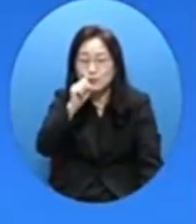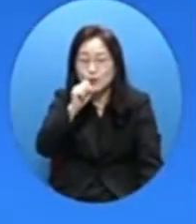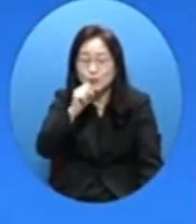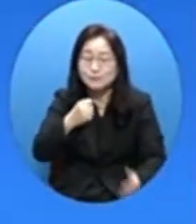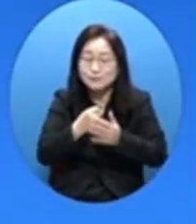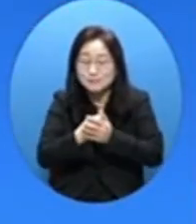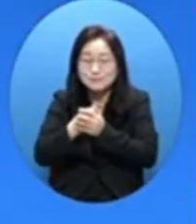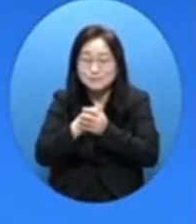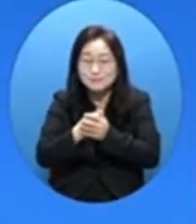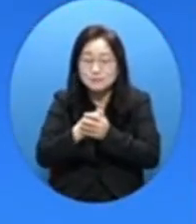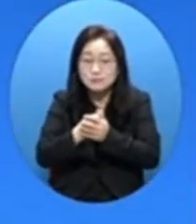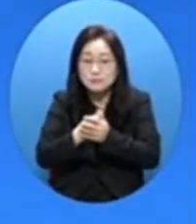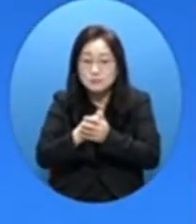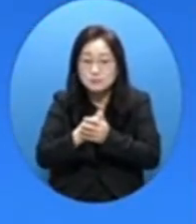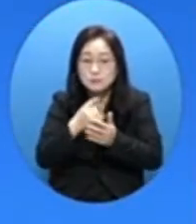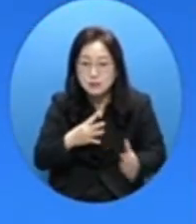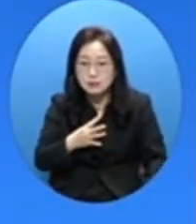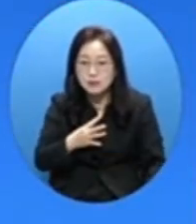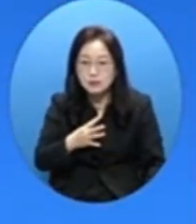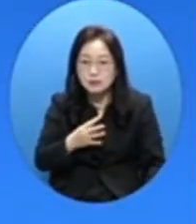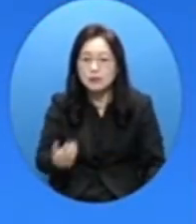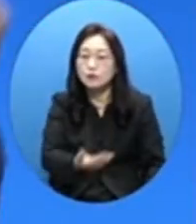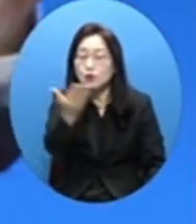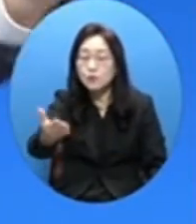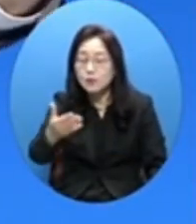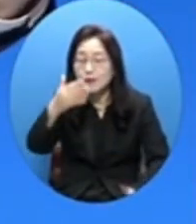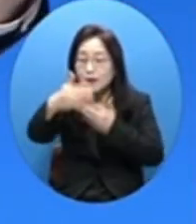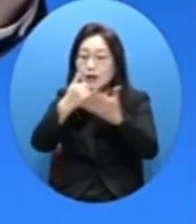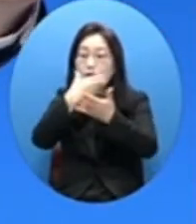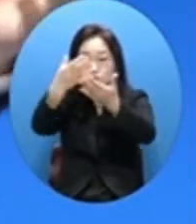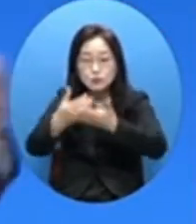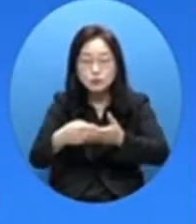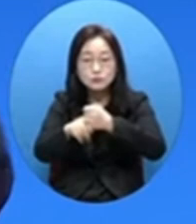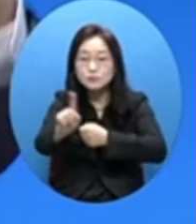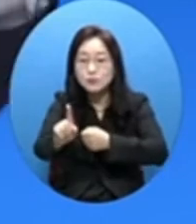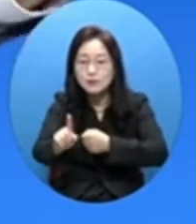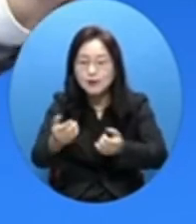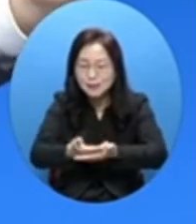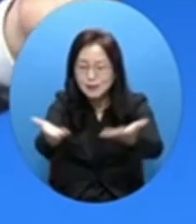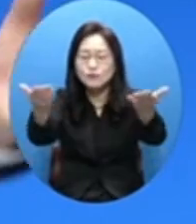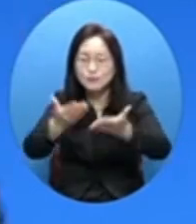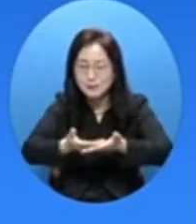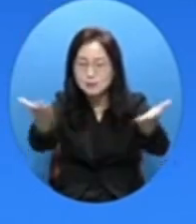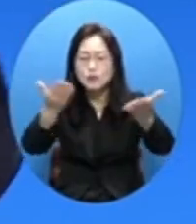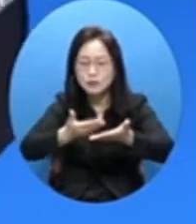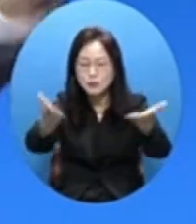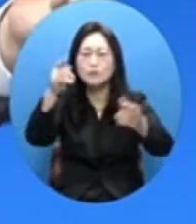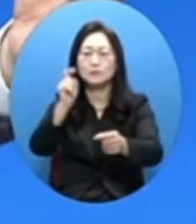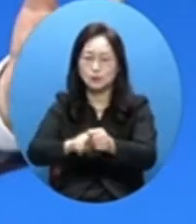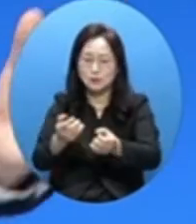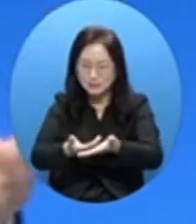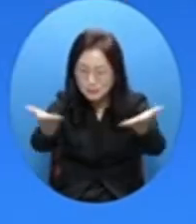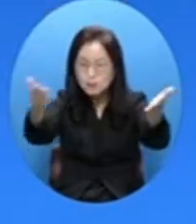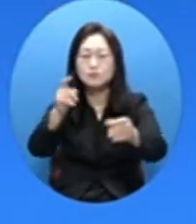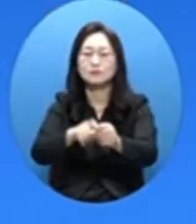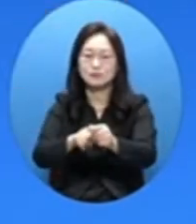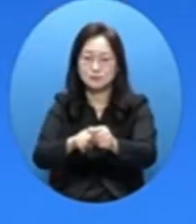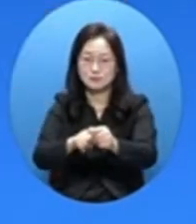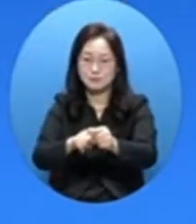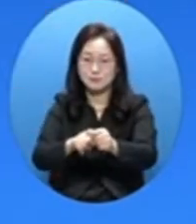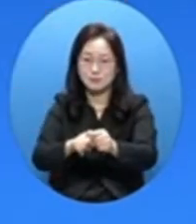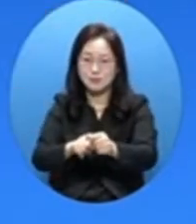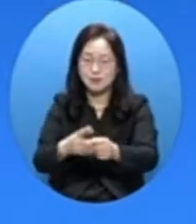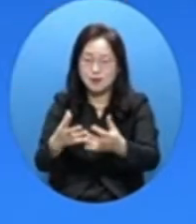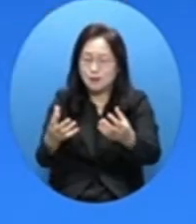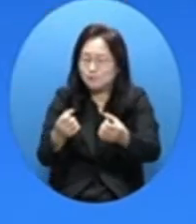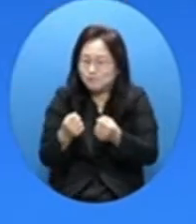것으로 만족했습니다. 여러분 왜 그 축복을 주셨습니까? 나누라고 주신 것입니다. 나누라고 주신 것입니다. 나누라고 주신 것입니다.